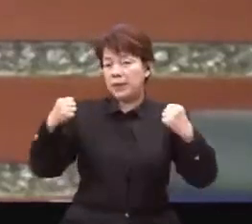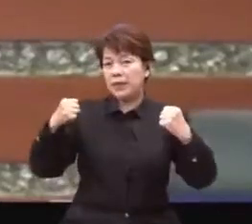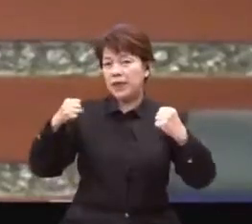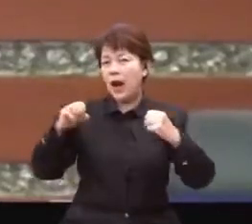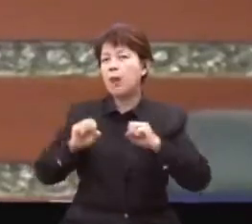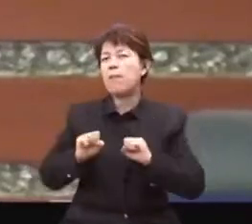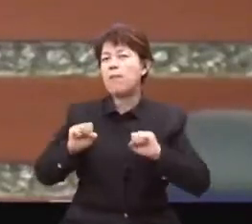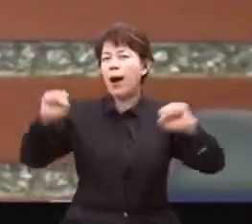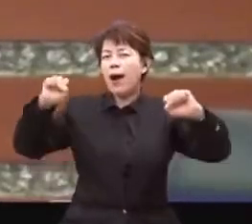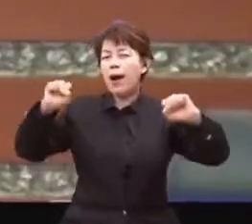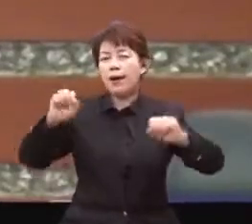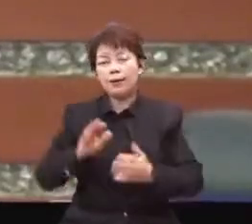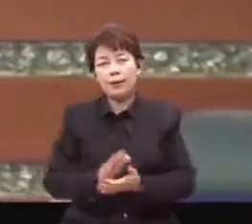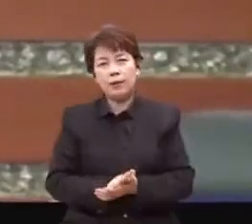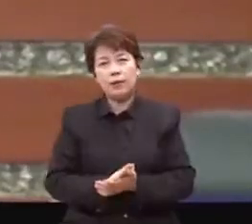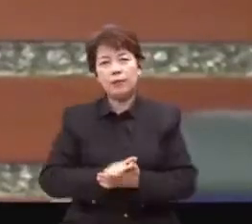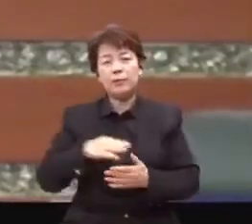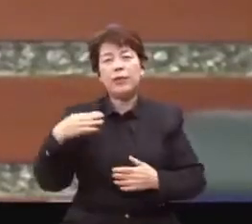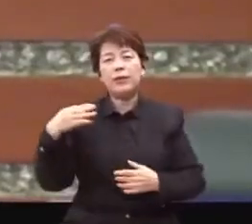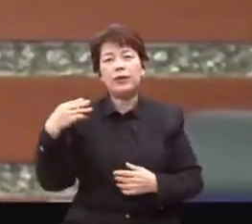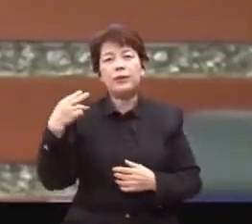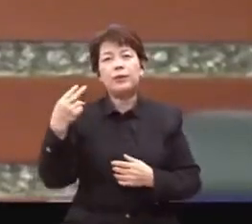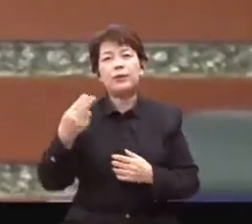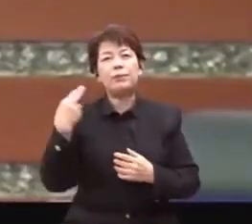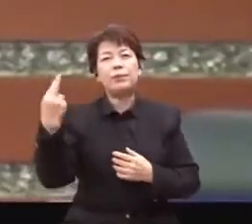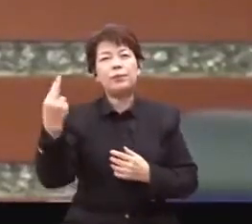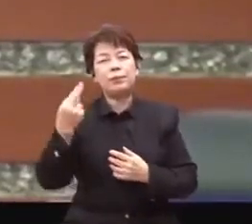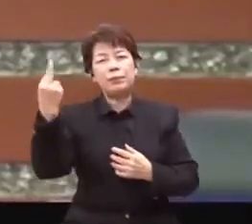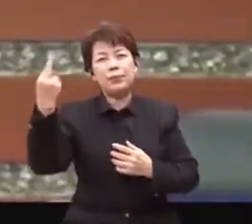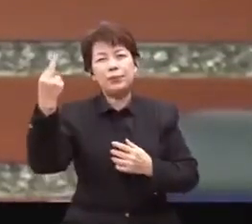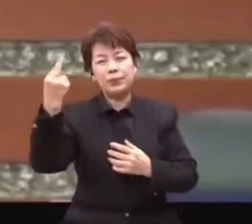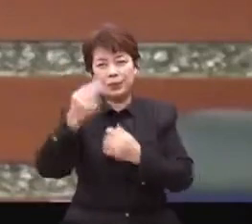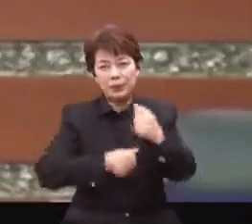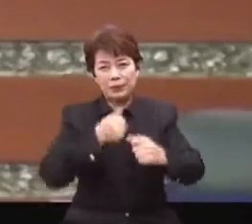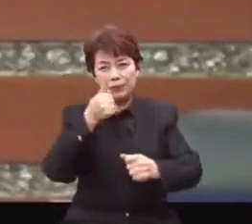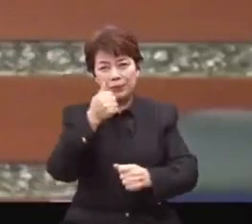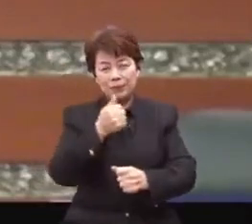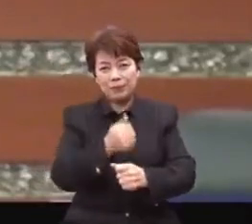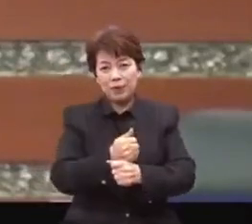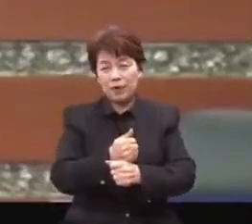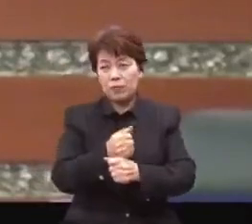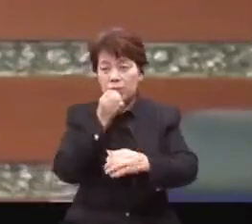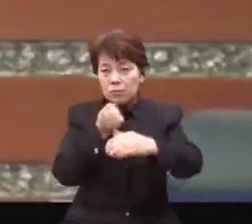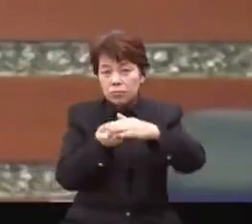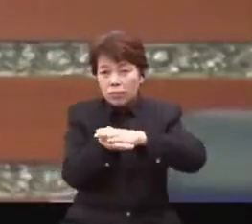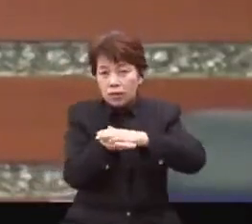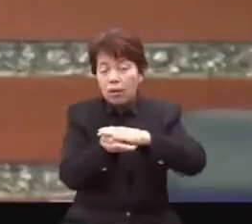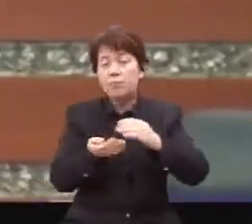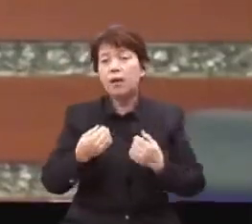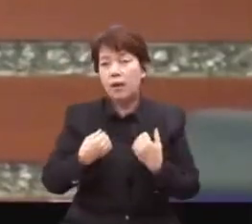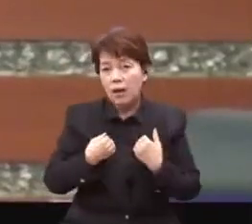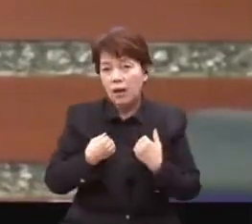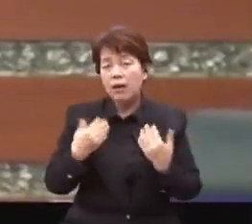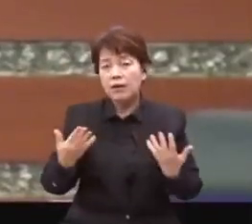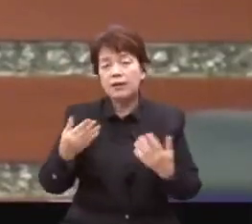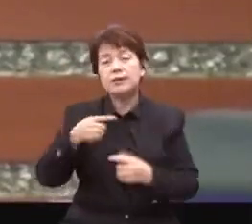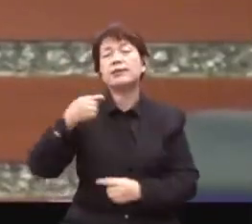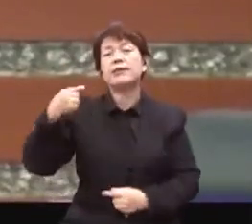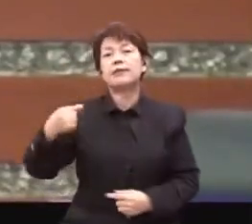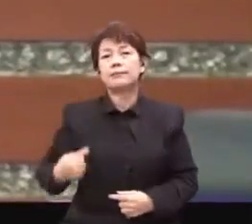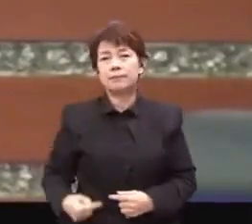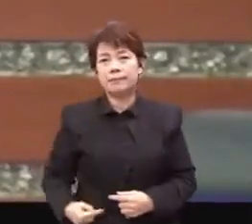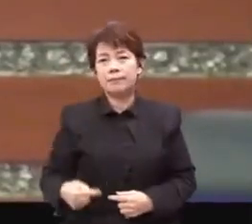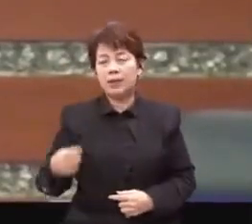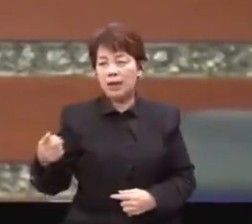super power selama beribu-ribu tahun namun disebabkan oleh amalan rasul yang berdosa menyaksikan negara China